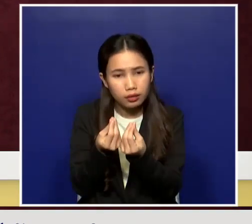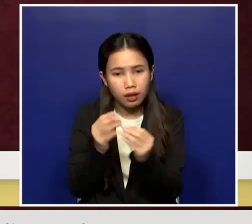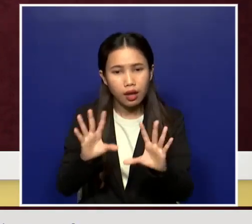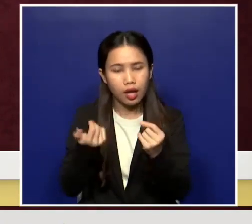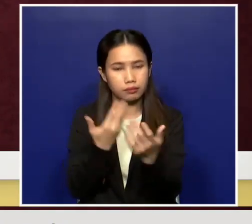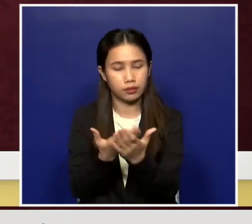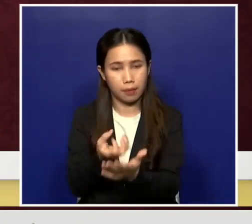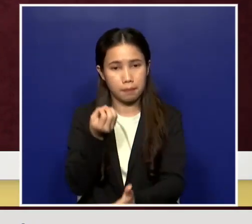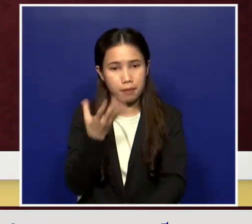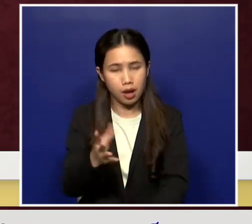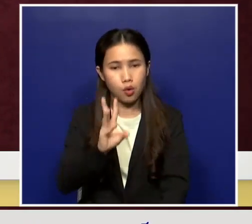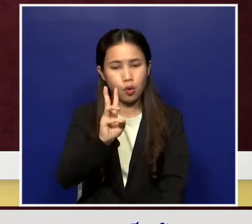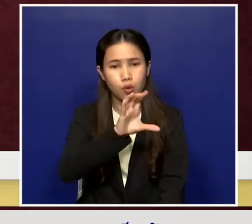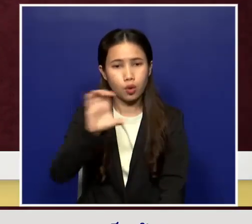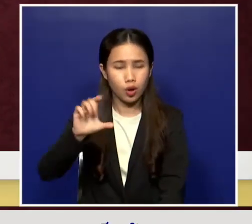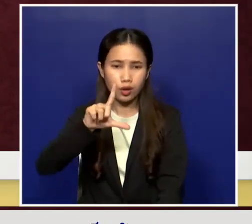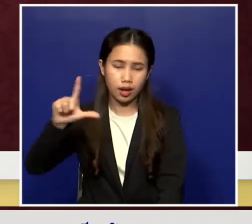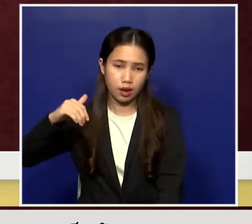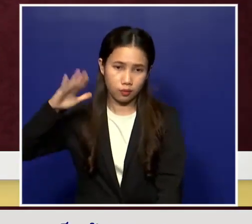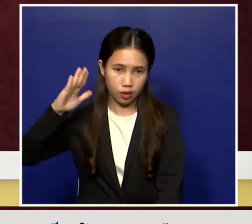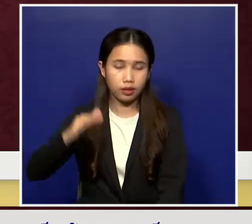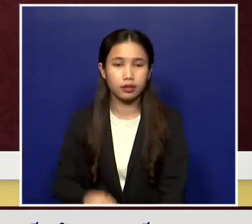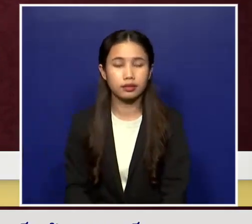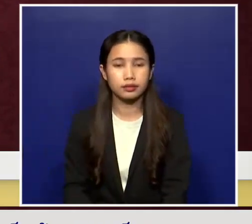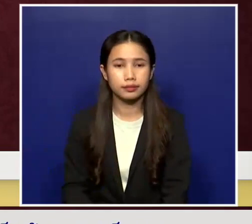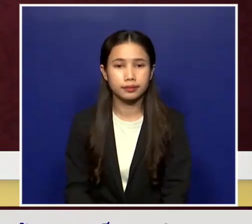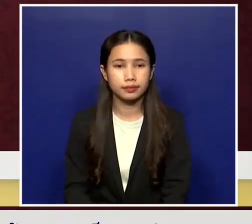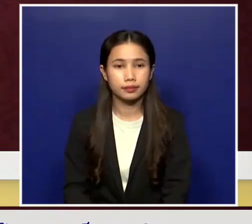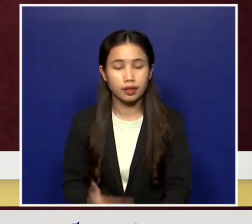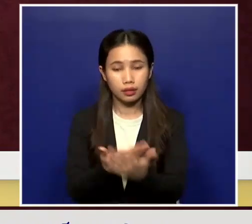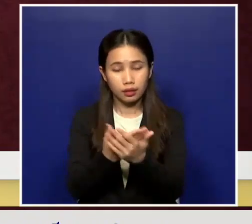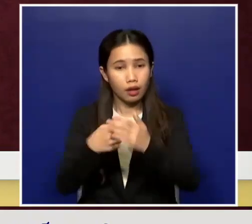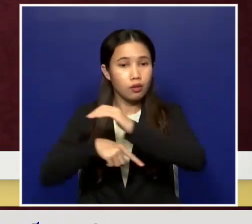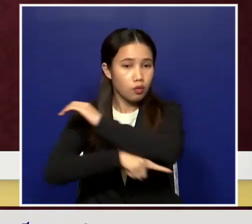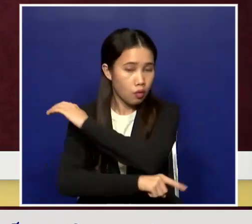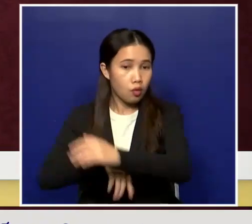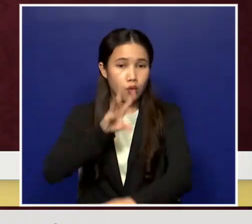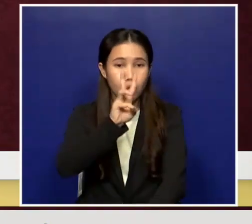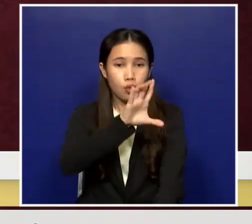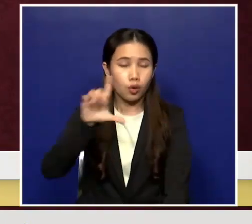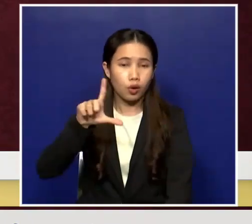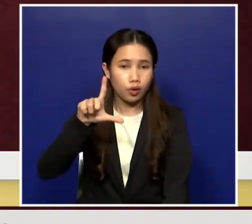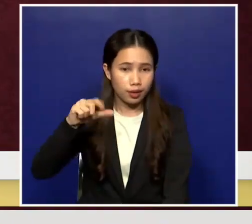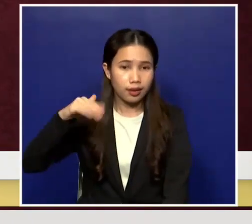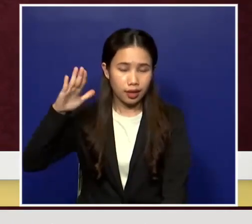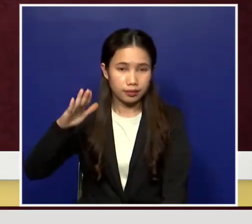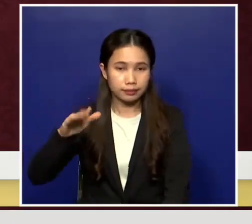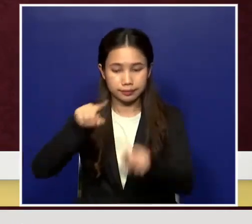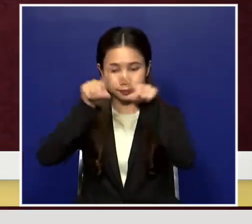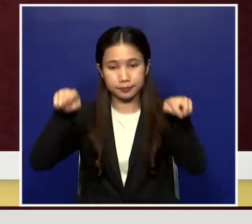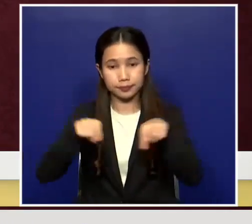ป็นเงิน600กว่าล้านนะครับ600กว่าล้านนะครับเงินที่มันโกงไปเห็นไหมครับเอาแผ่นต่อไ